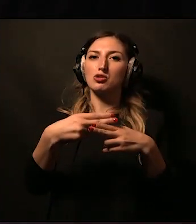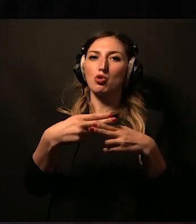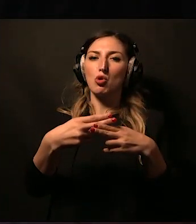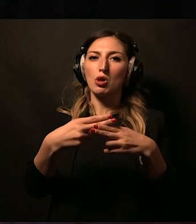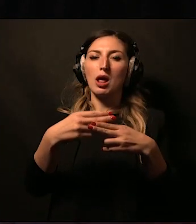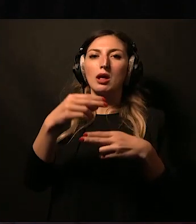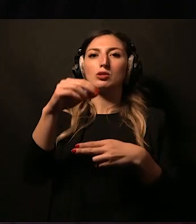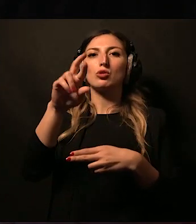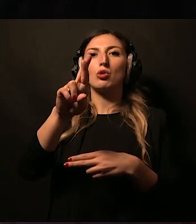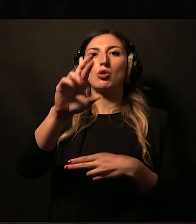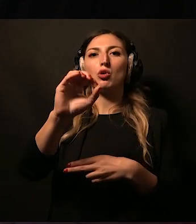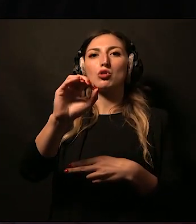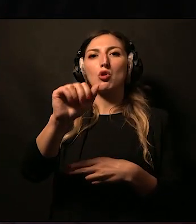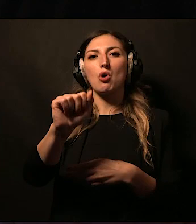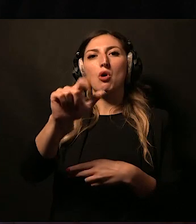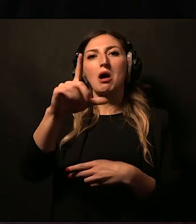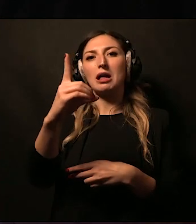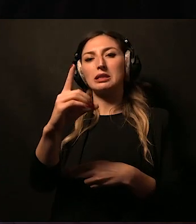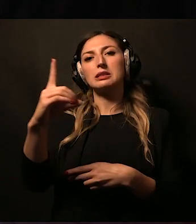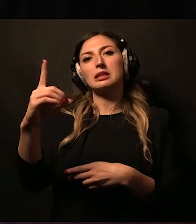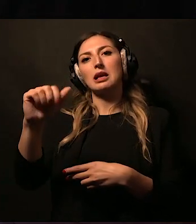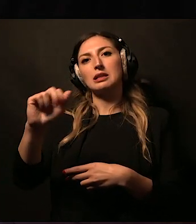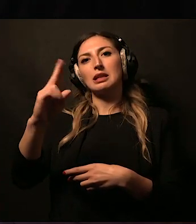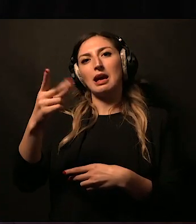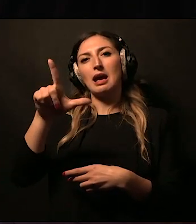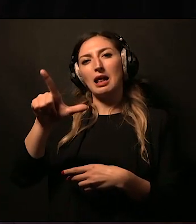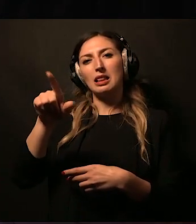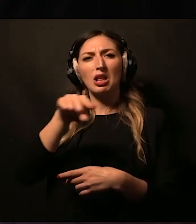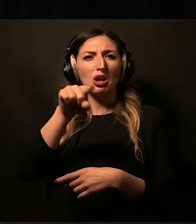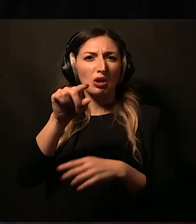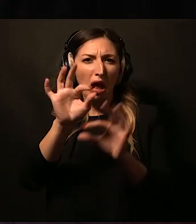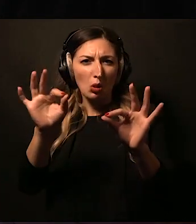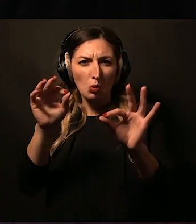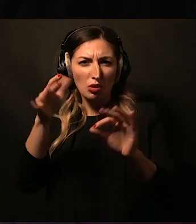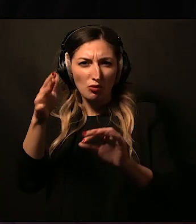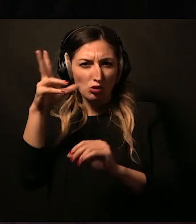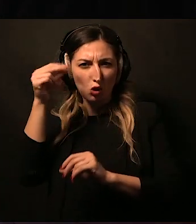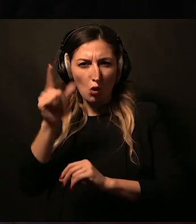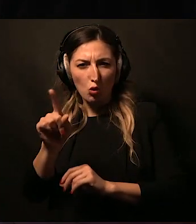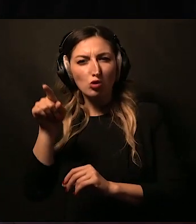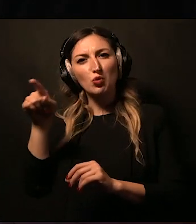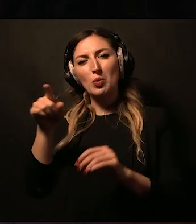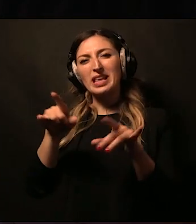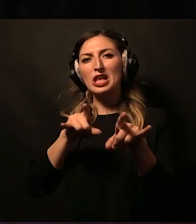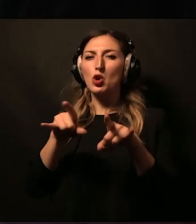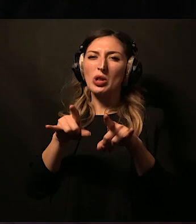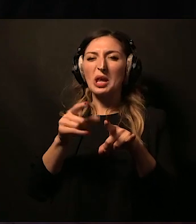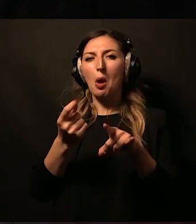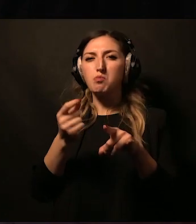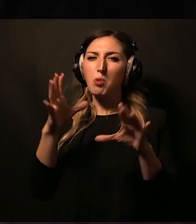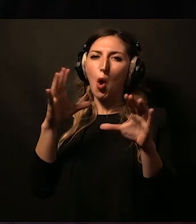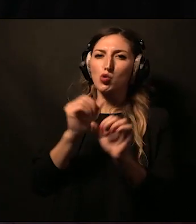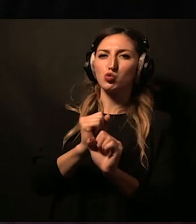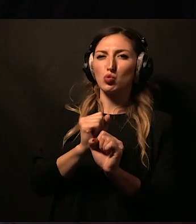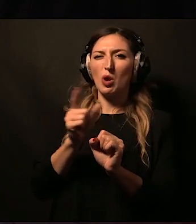scrittore che se per caso Non lo conoscete ha un'ironia molto cinica e spesso oscura